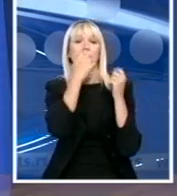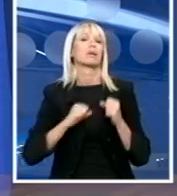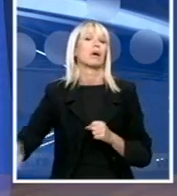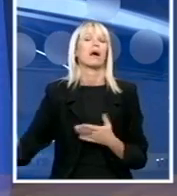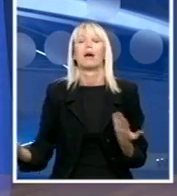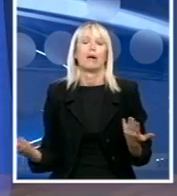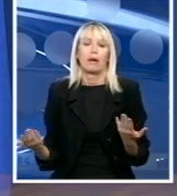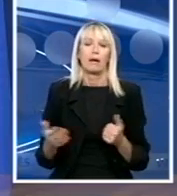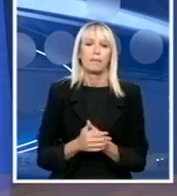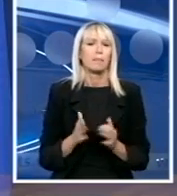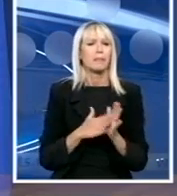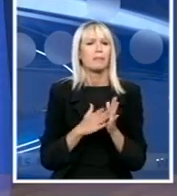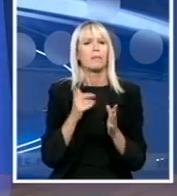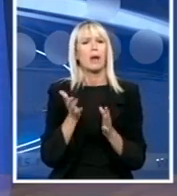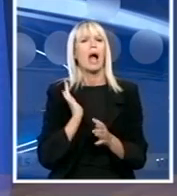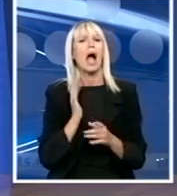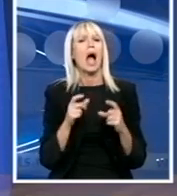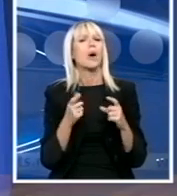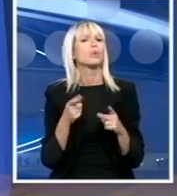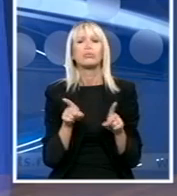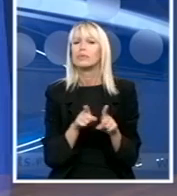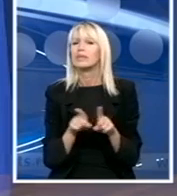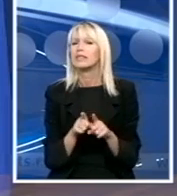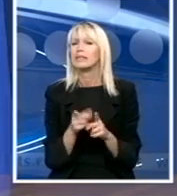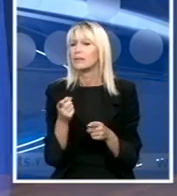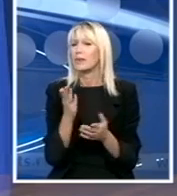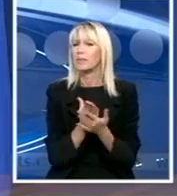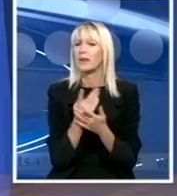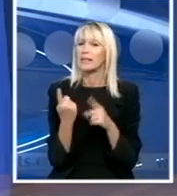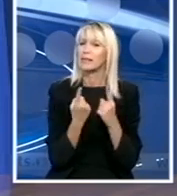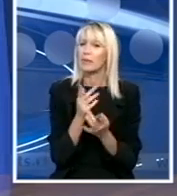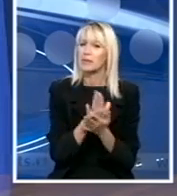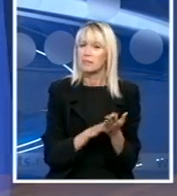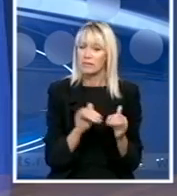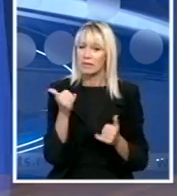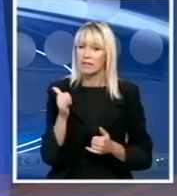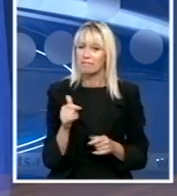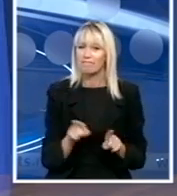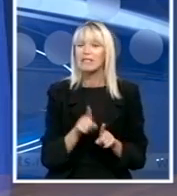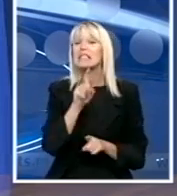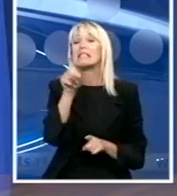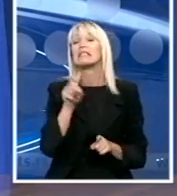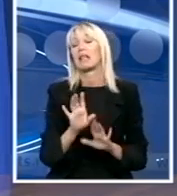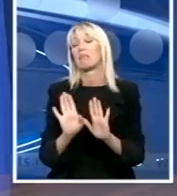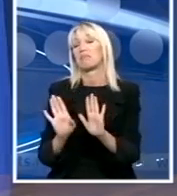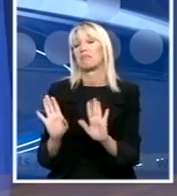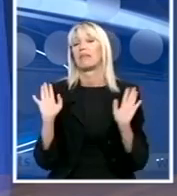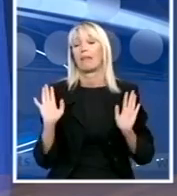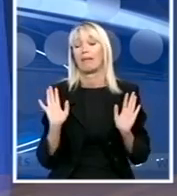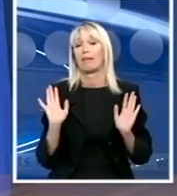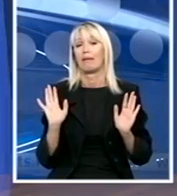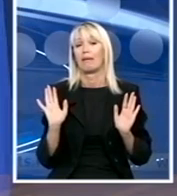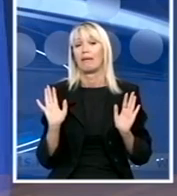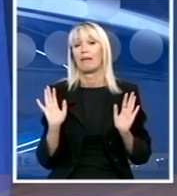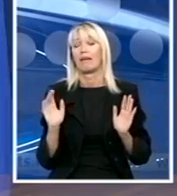situaciju recimo u javnom prevozu, vrlo slična su pitanja bila u startu. I rekao bi čovek,